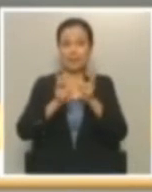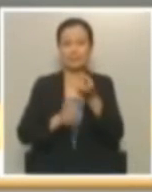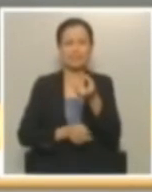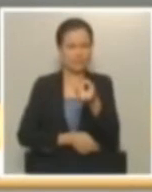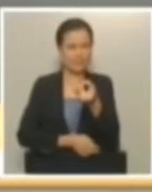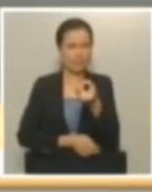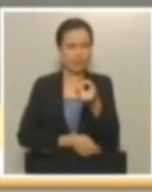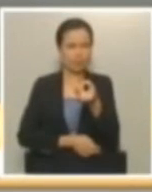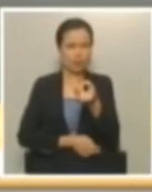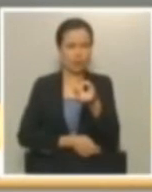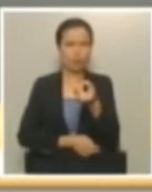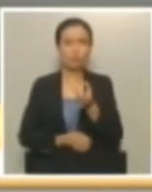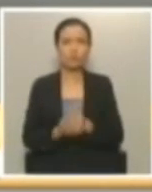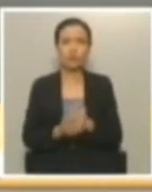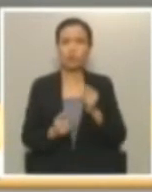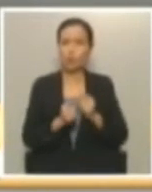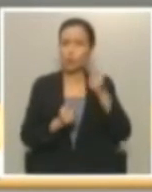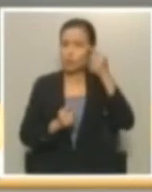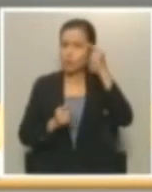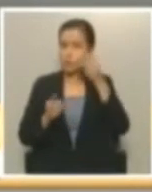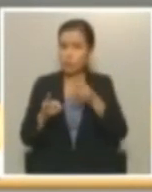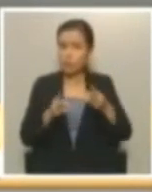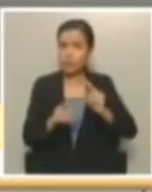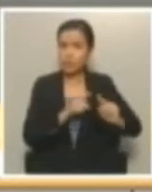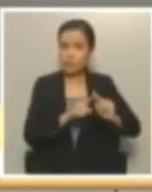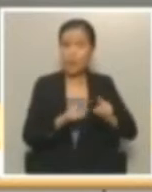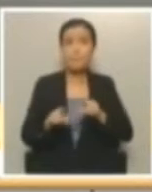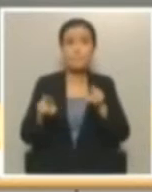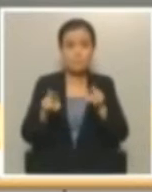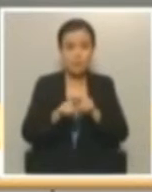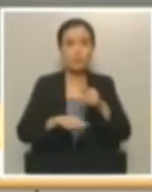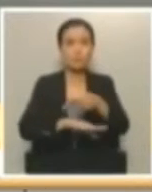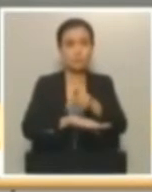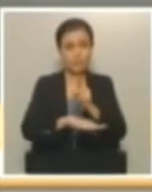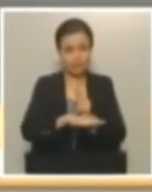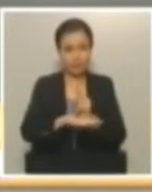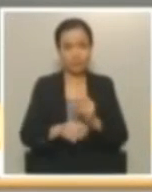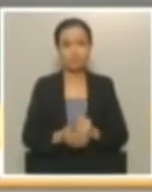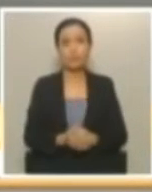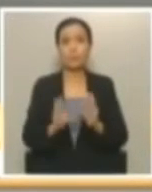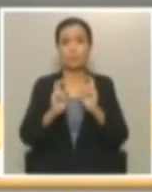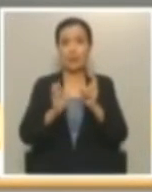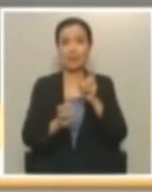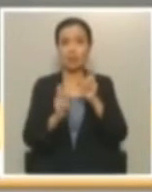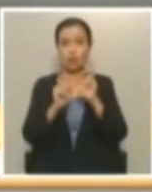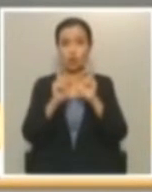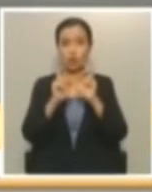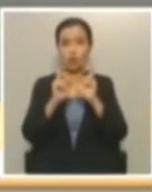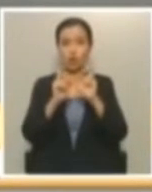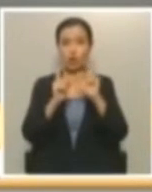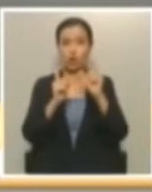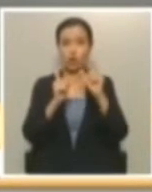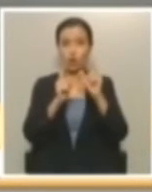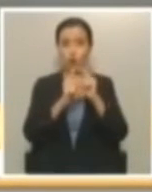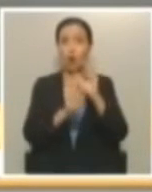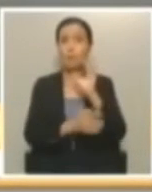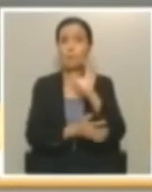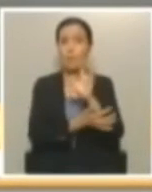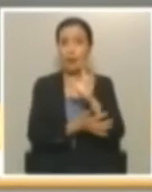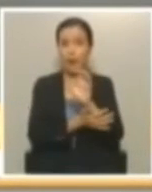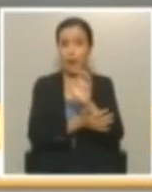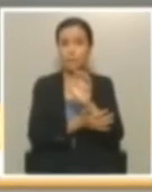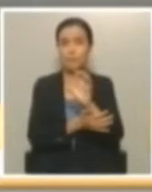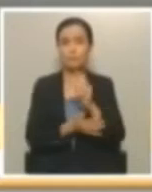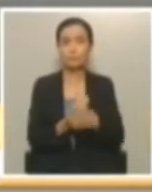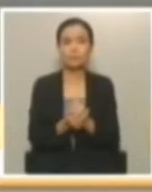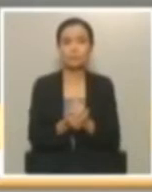ดเดียวก่อนที่จะแสดงความเห็นด้วยกับท่านประธานนะครับประเด็นข้อบังคับข้อที่16ที่มีเพื่อนสมาชิกข